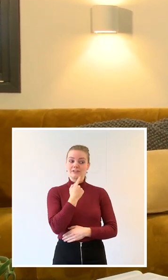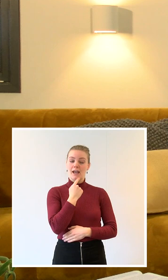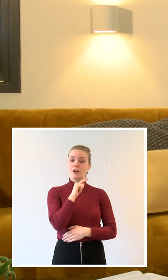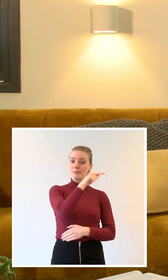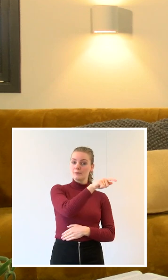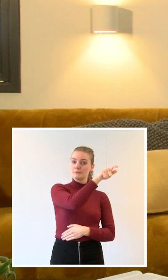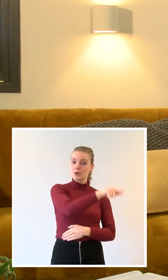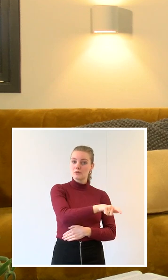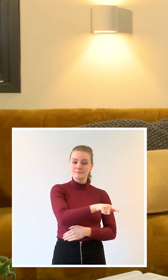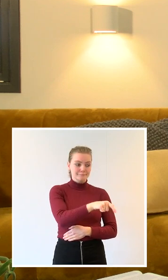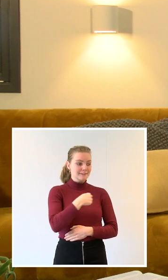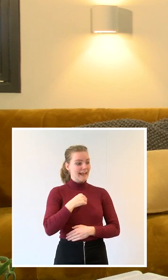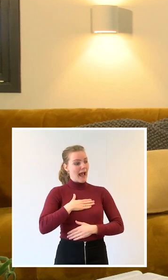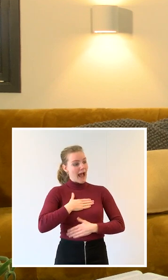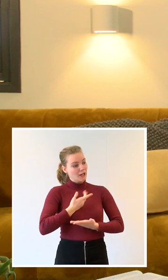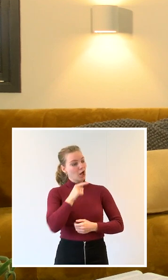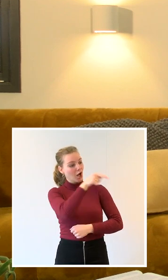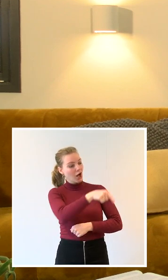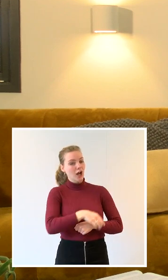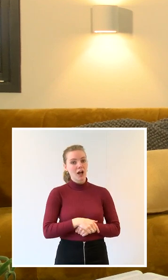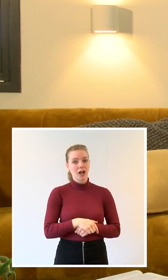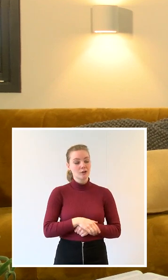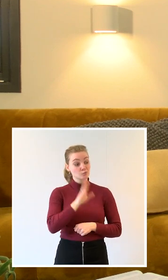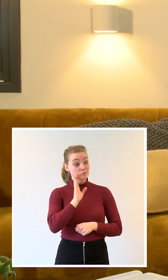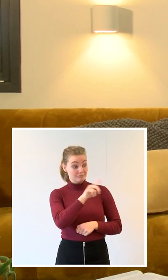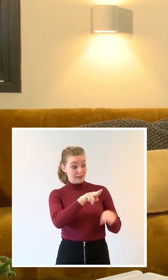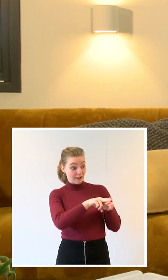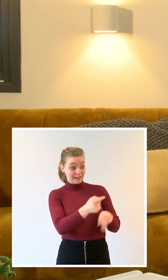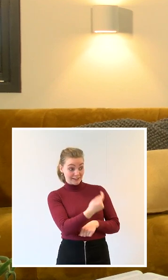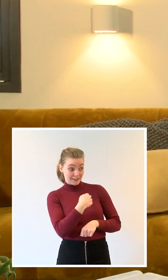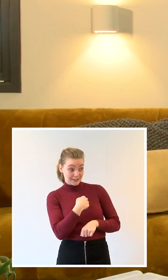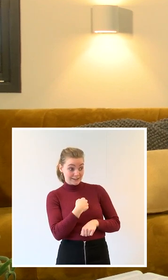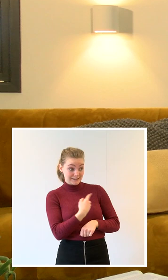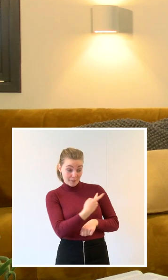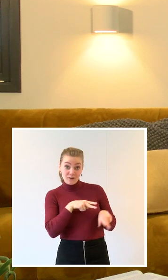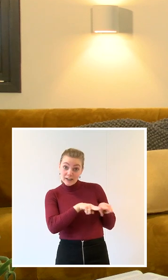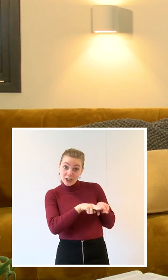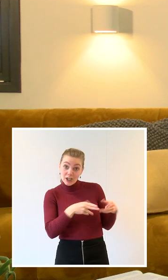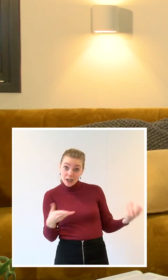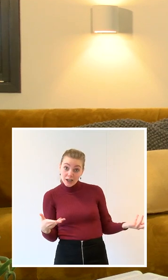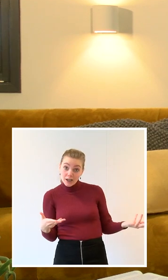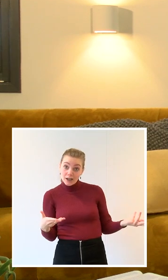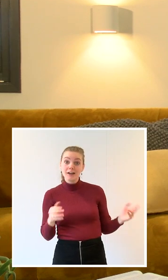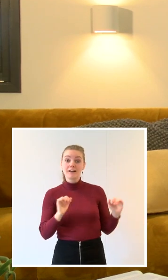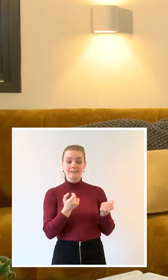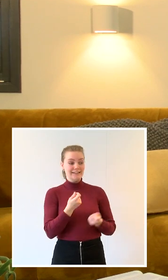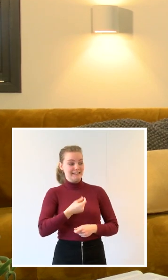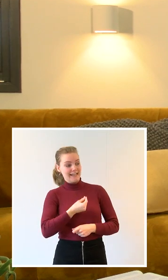aardig, wil je mijn vriend of vriendin zijn, dan kun je hem of haar iets geven, bijvoorbeeld